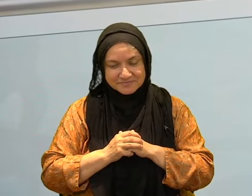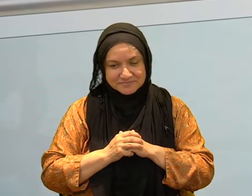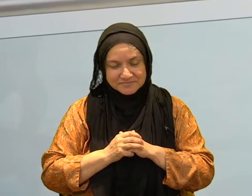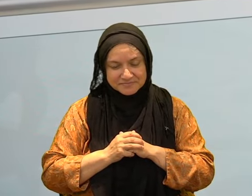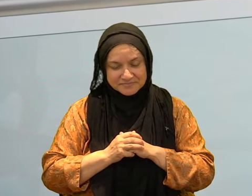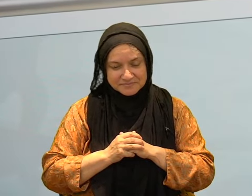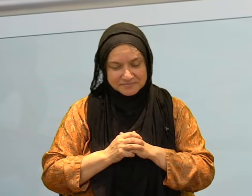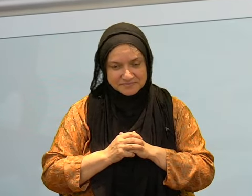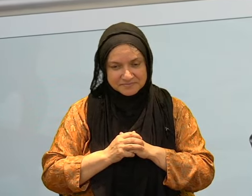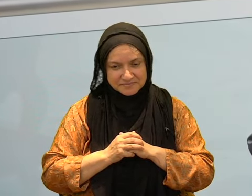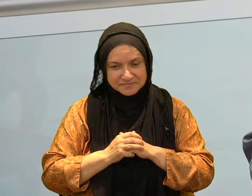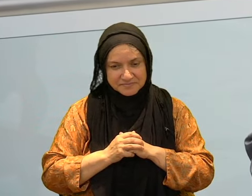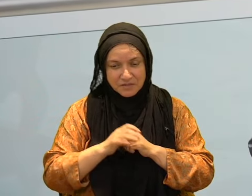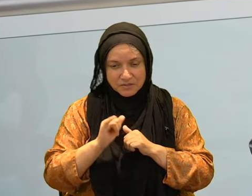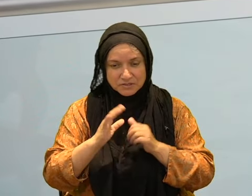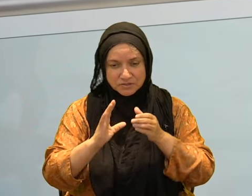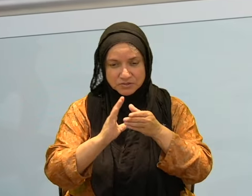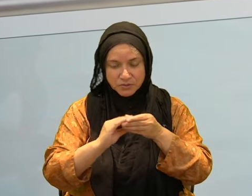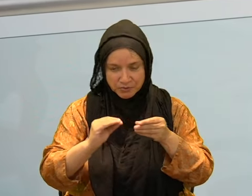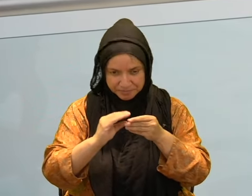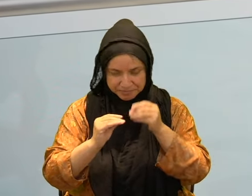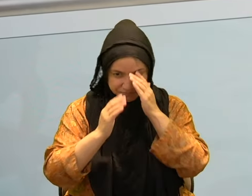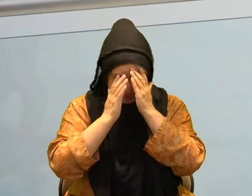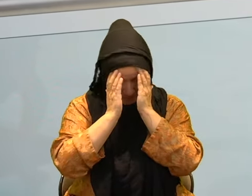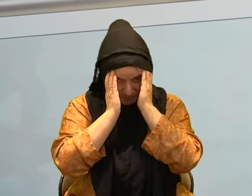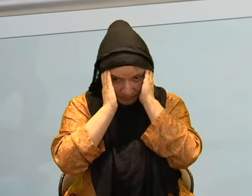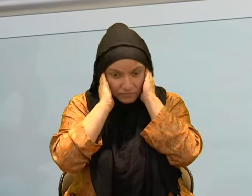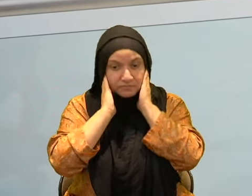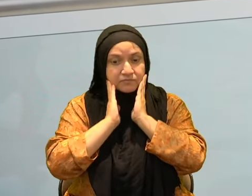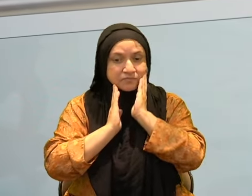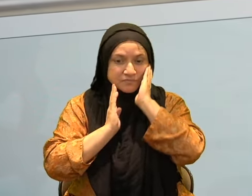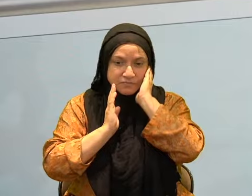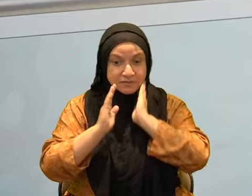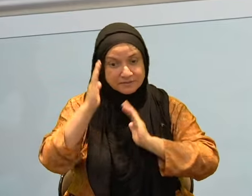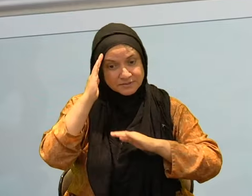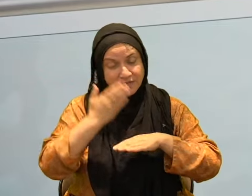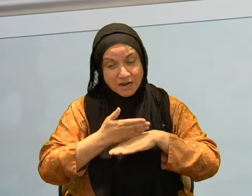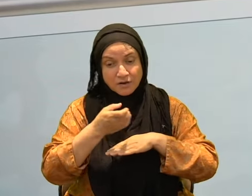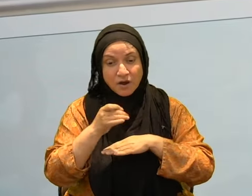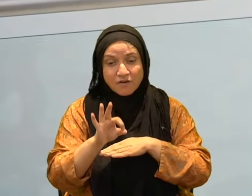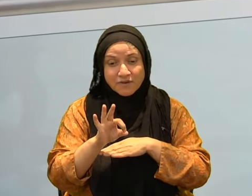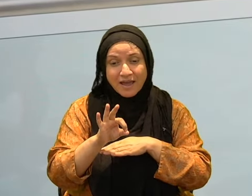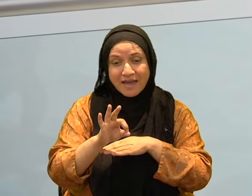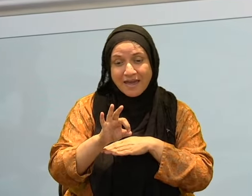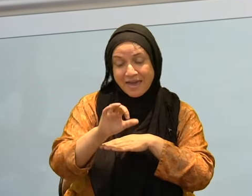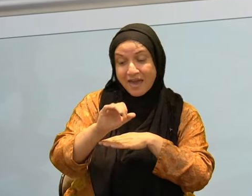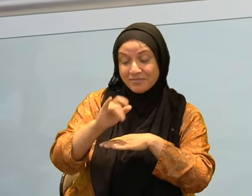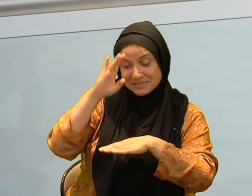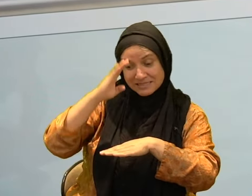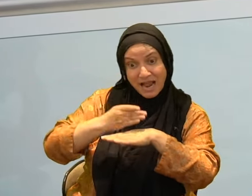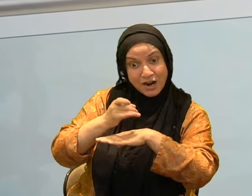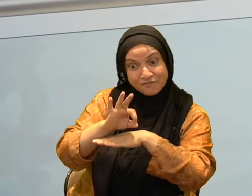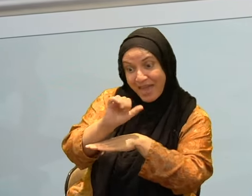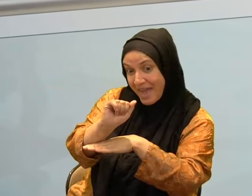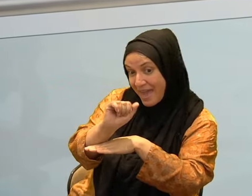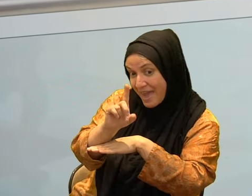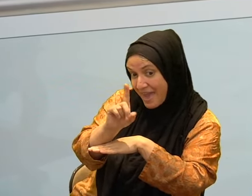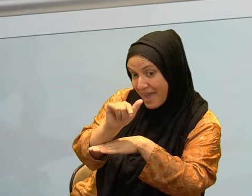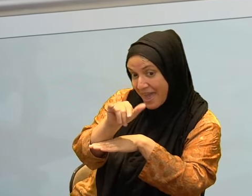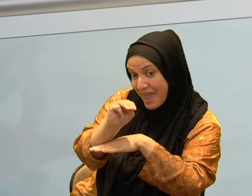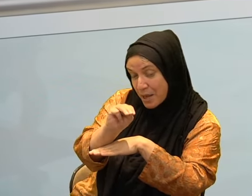but there are three ways that he has never been able to make me incapable. إِذَا سَكِرَ أَحَدُهُمْ أَخَذْنَا